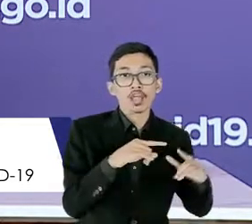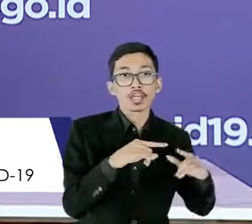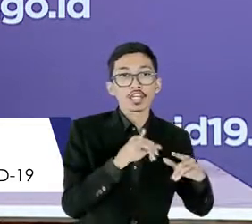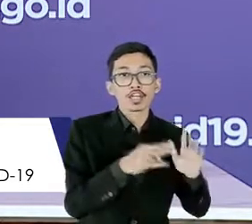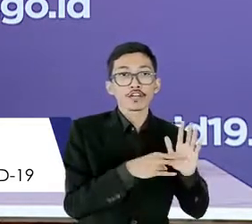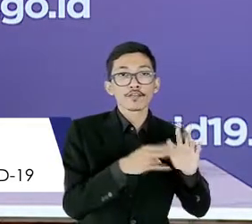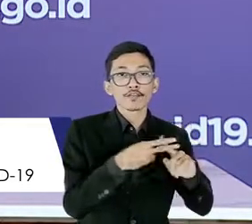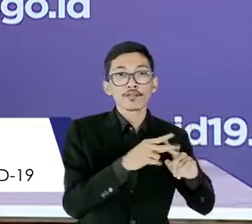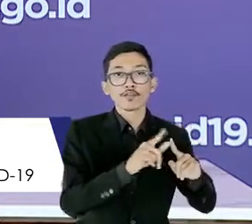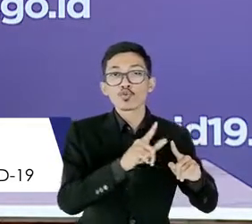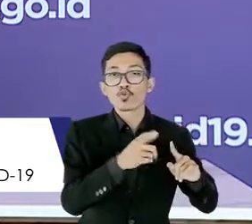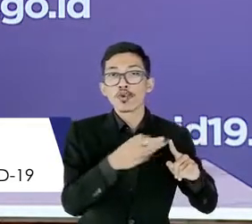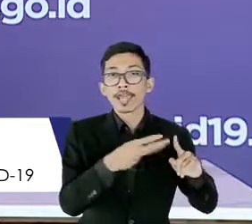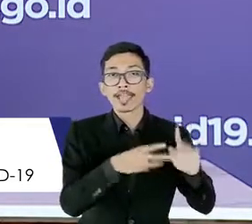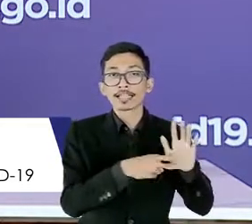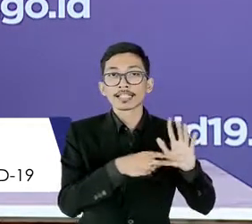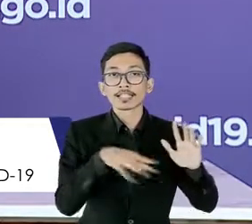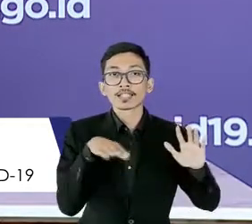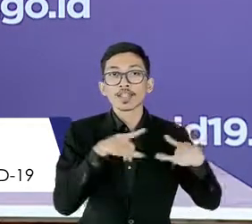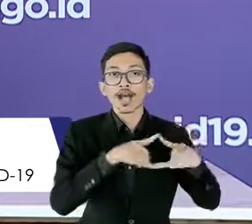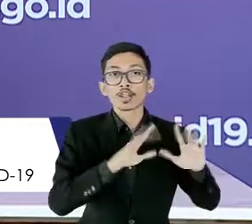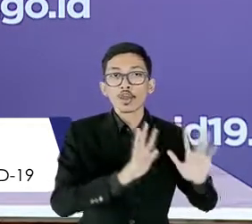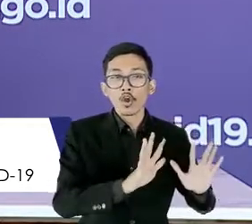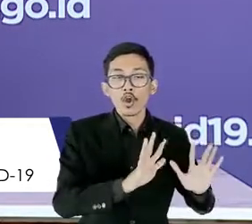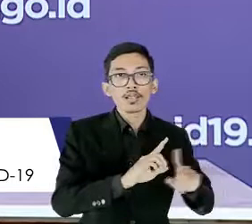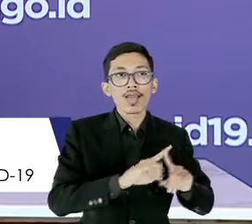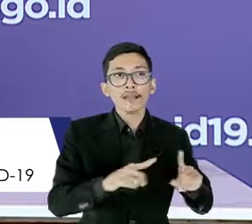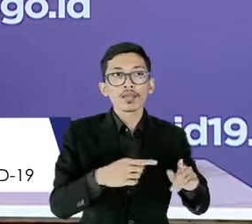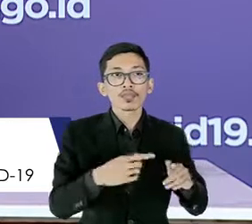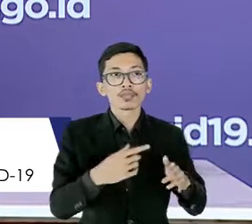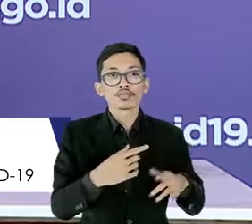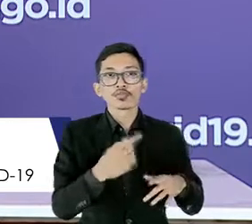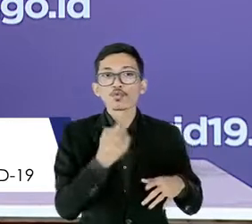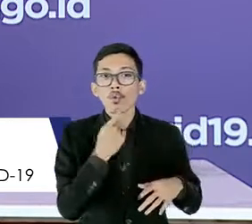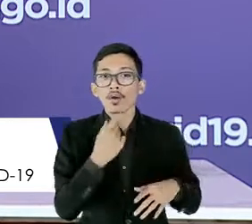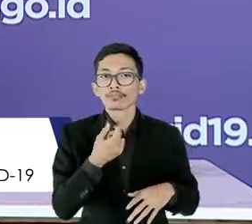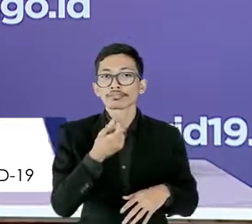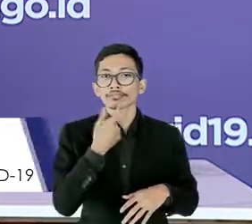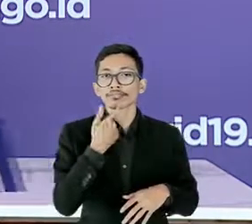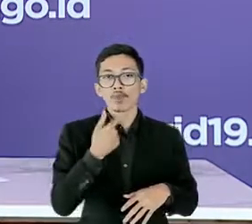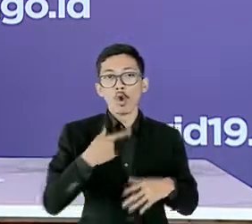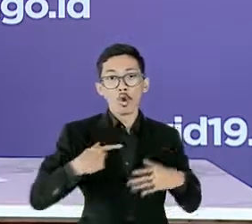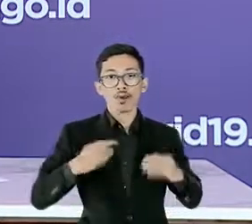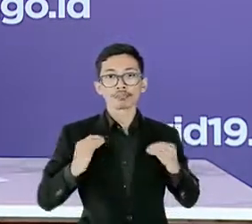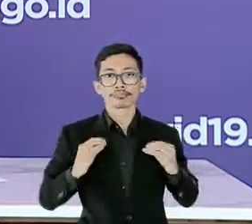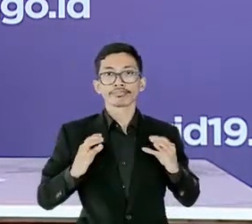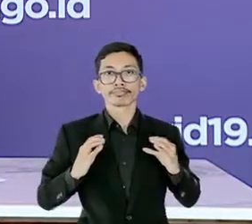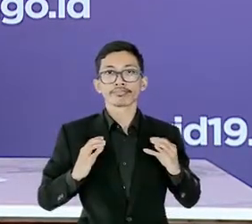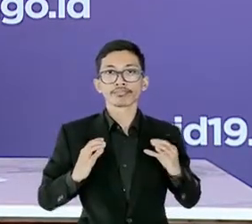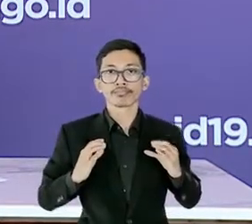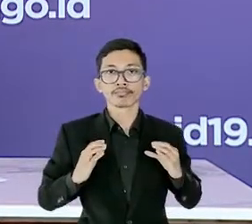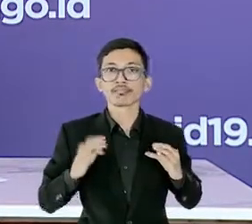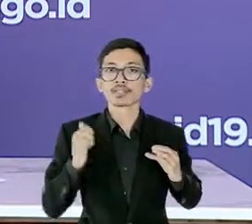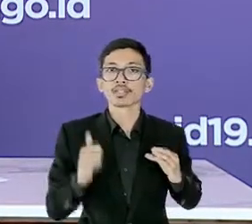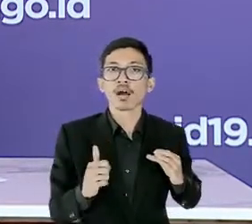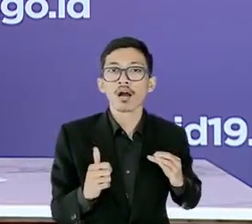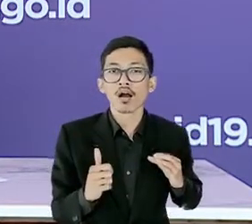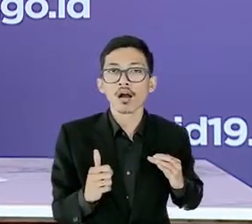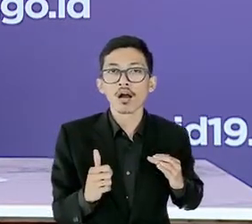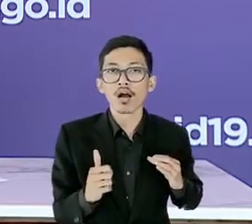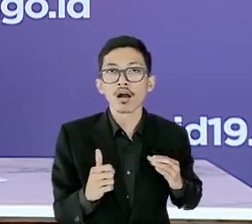penanganan konflik 19 obat ini bekerja dengan memicu kesalahan pada proses perbanyakan virus dalam